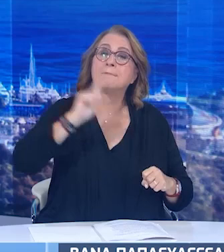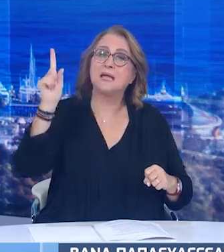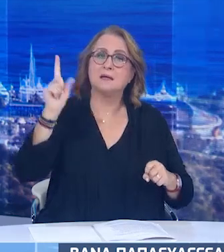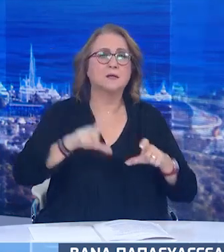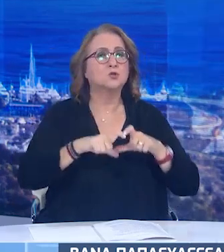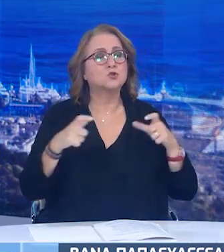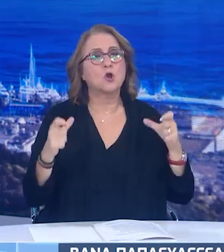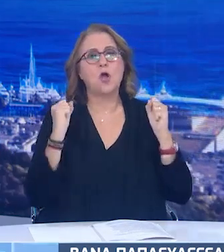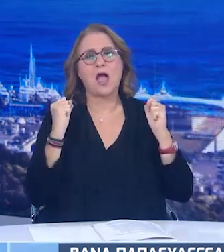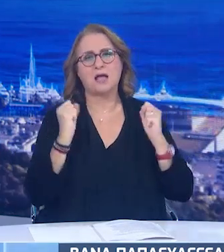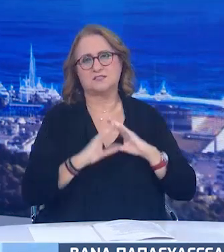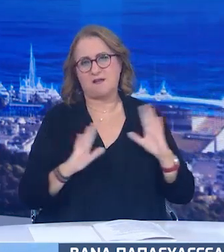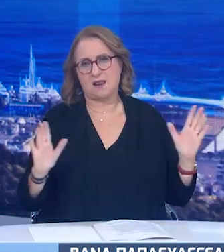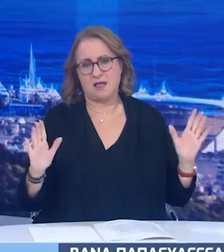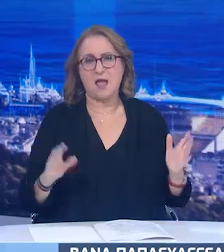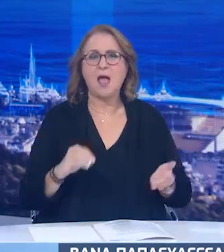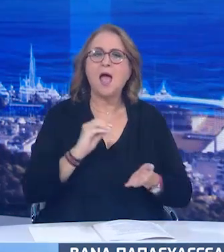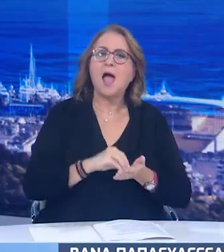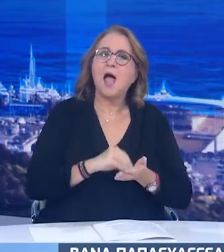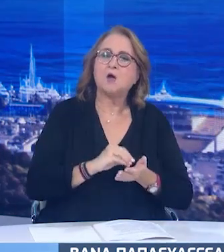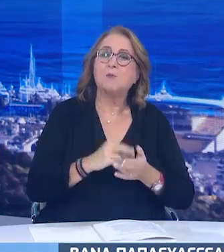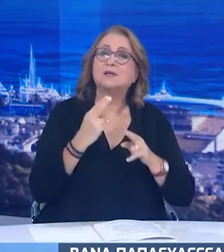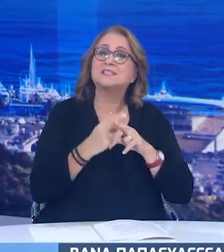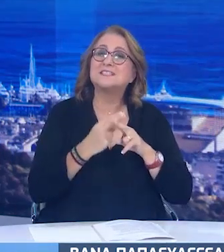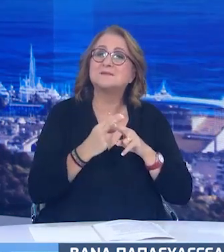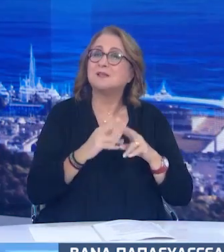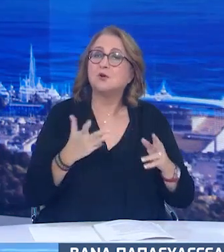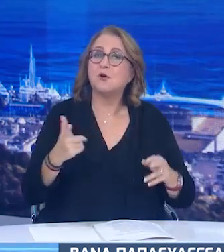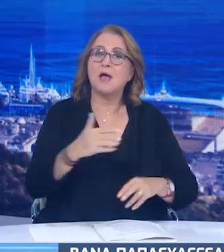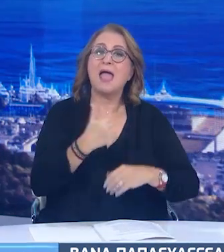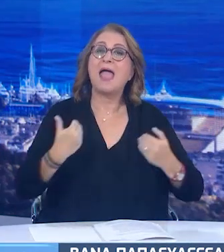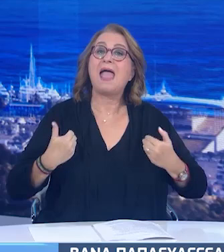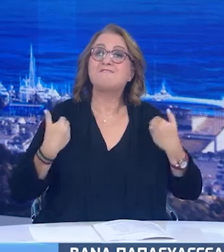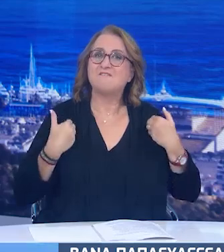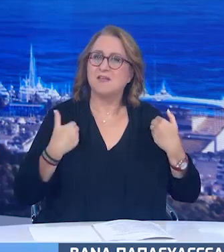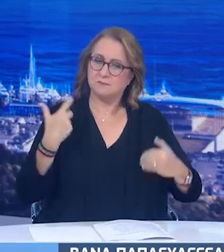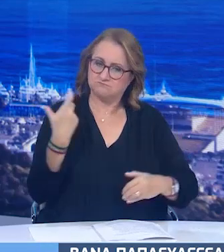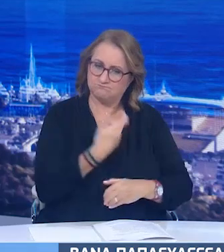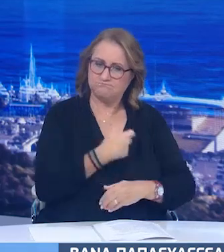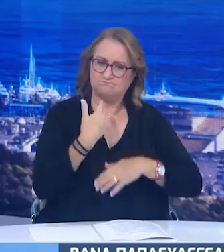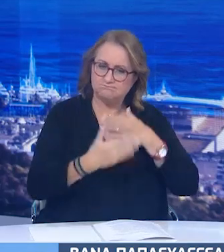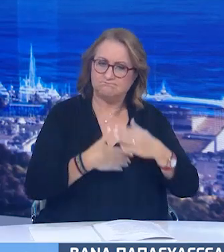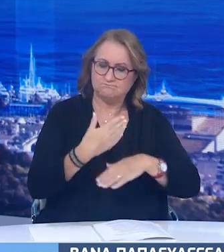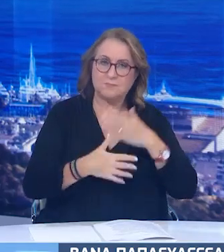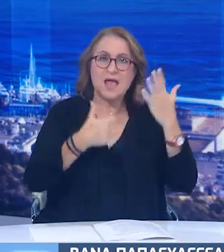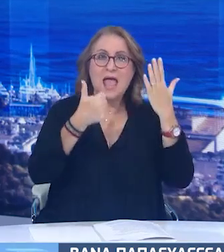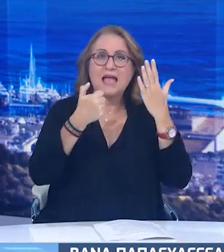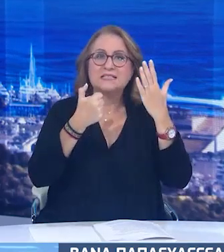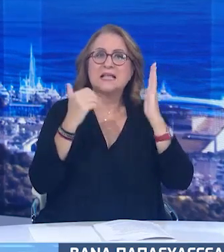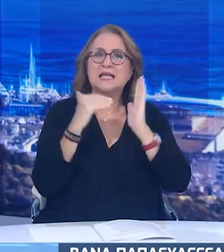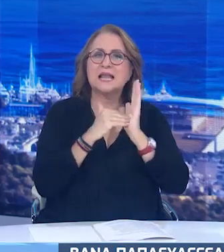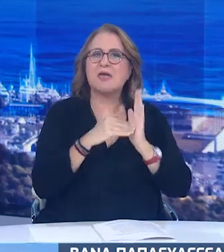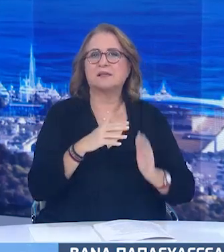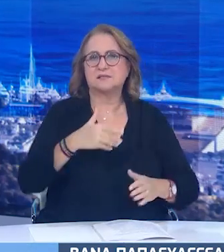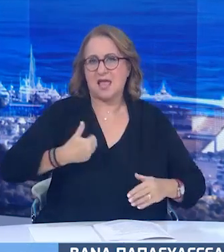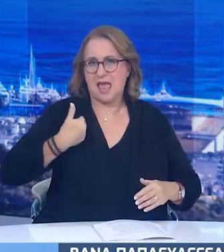ασφαλές. Ιδιαίτερα ευχάριστο είναι το γεγονός ότι ο εμβολιασμός των εφήβων μας προχωρά. Περισσότεροι από 60.000 έφηβοι ηλικίας 12